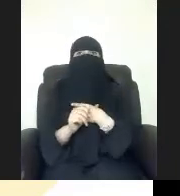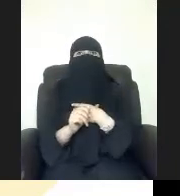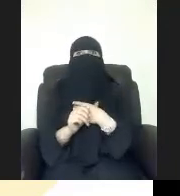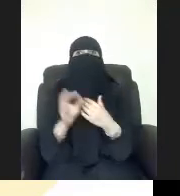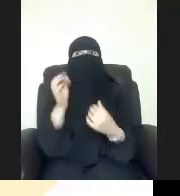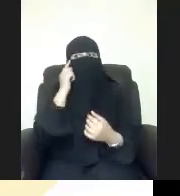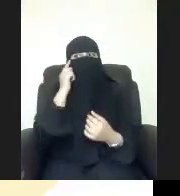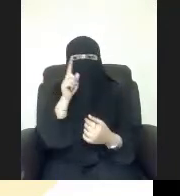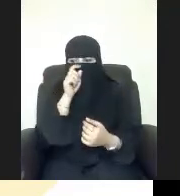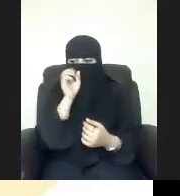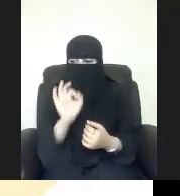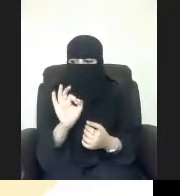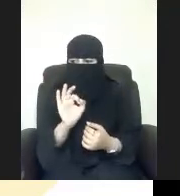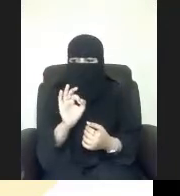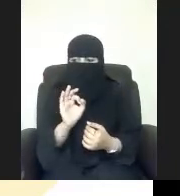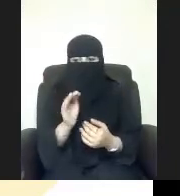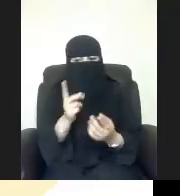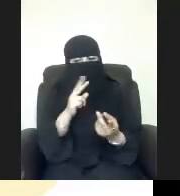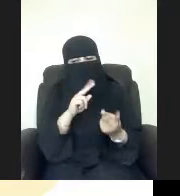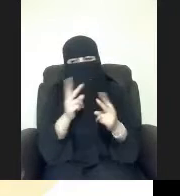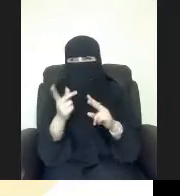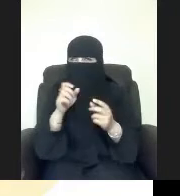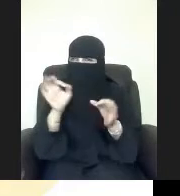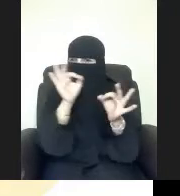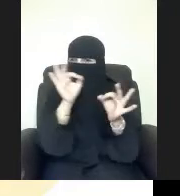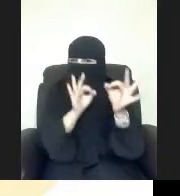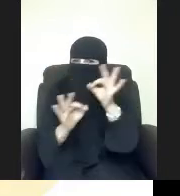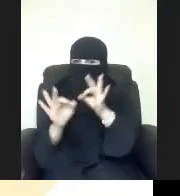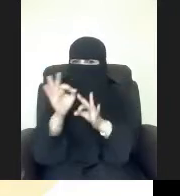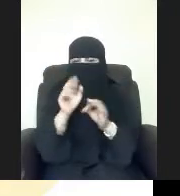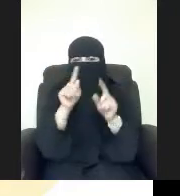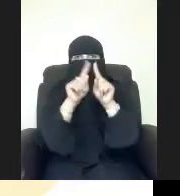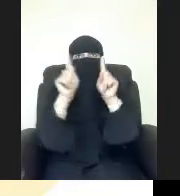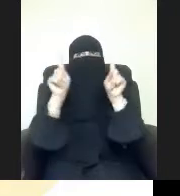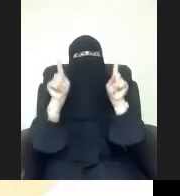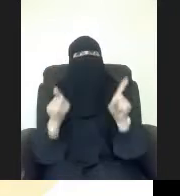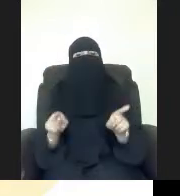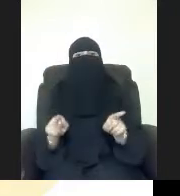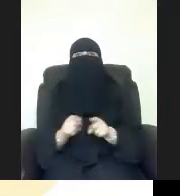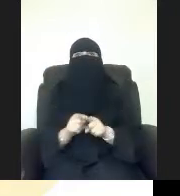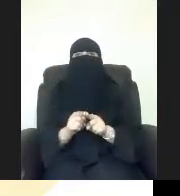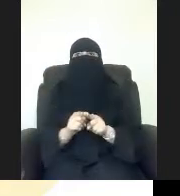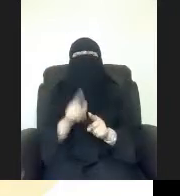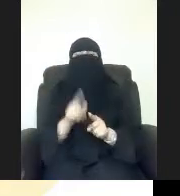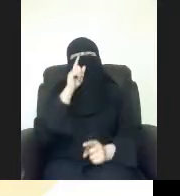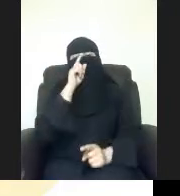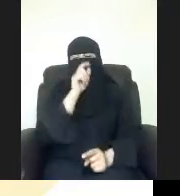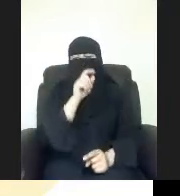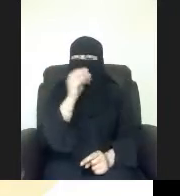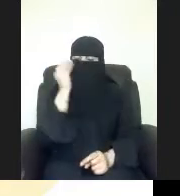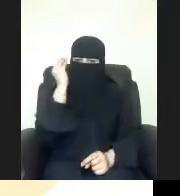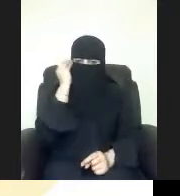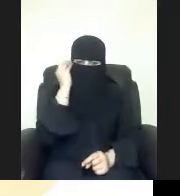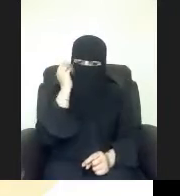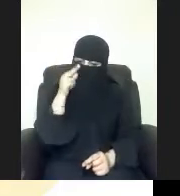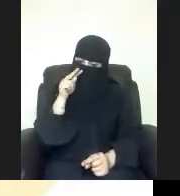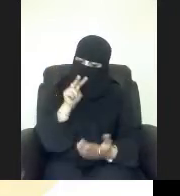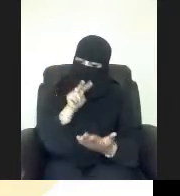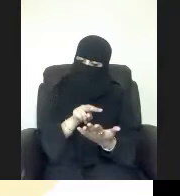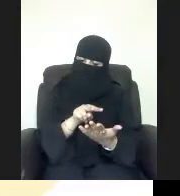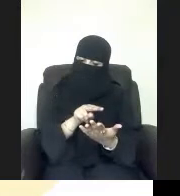الأسس التقنية في تصميم النماذج، وهذه نقطة مهمة جدا، لابد أن تراعي بعض النقاط